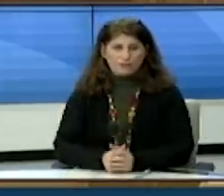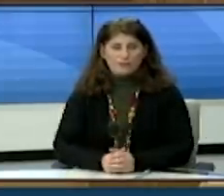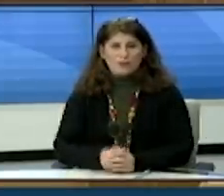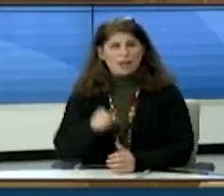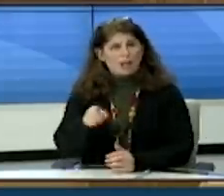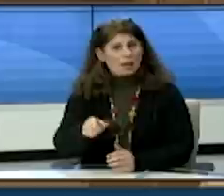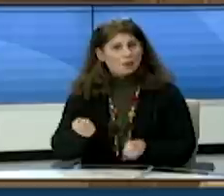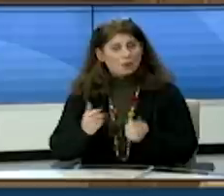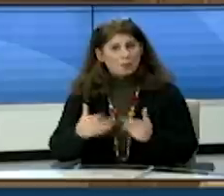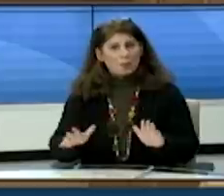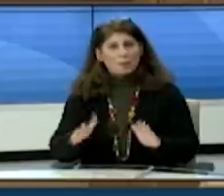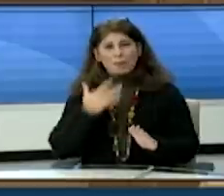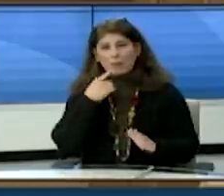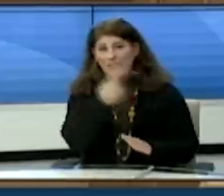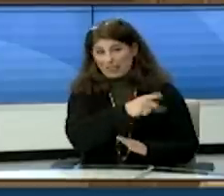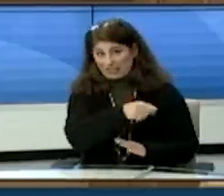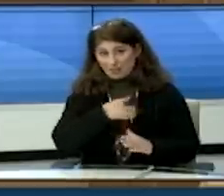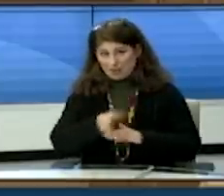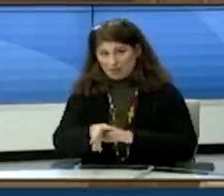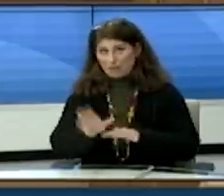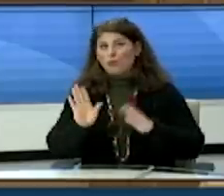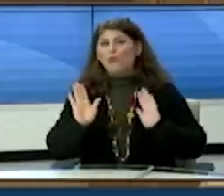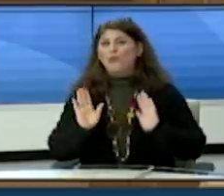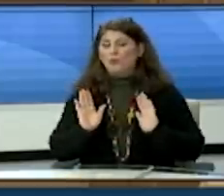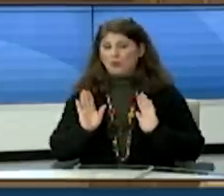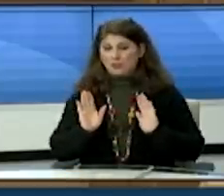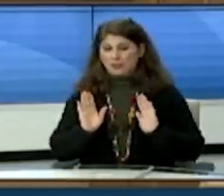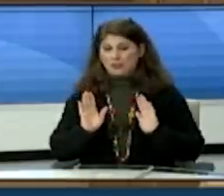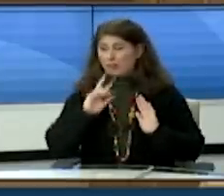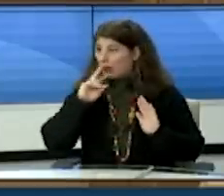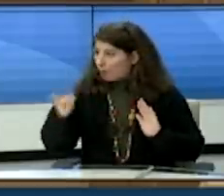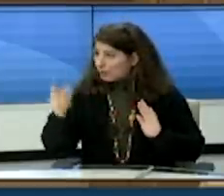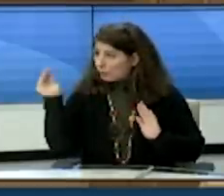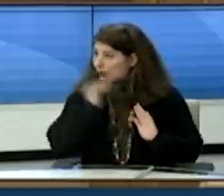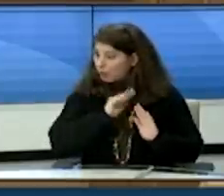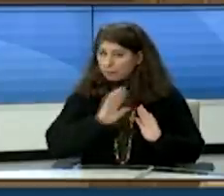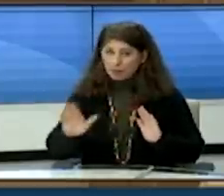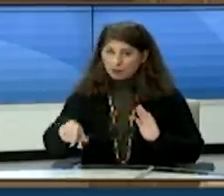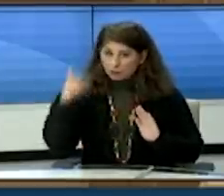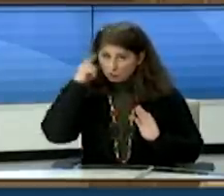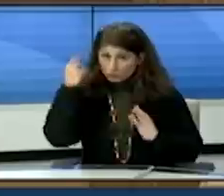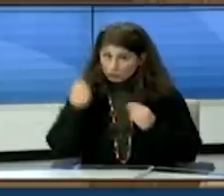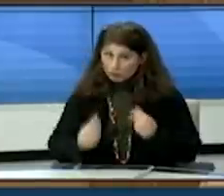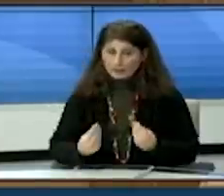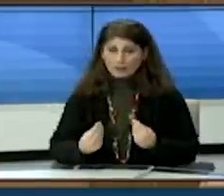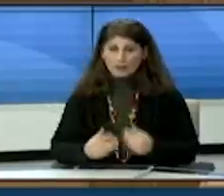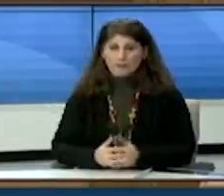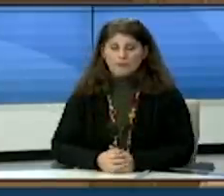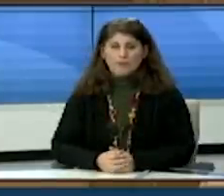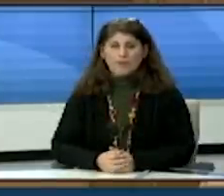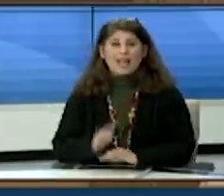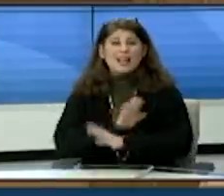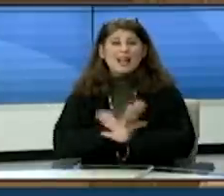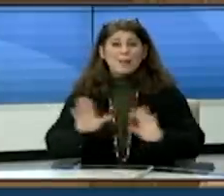ότι αυτό έγινε μετά από δική σας παρέμβαση. Σας απαντάμε αυτό που ήδη γνωρίζετε.